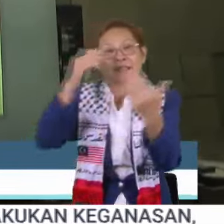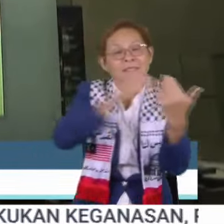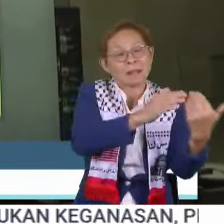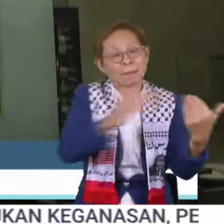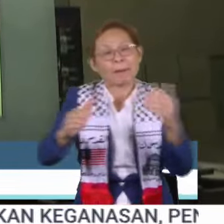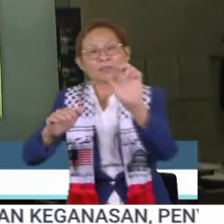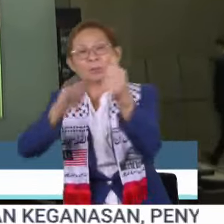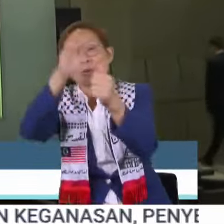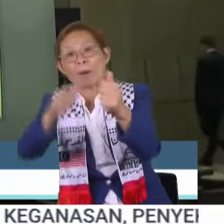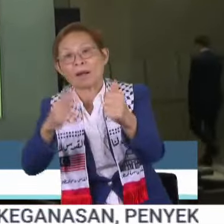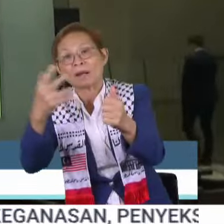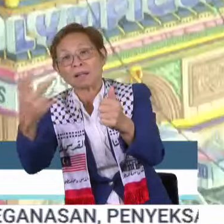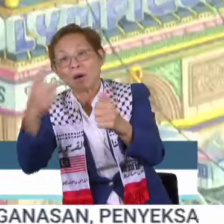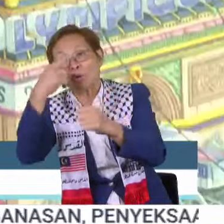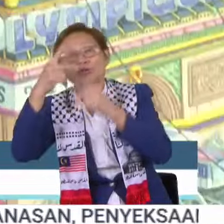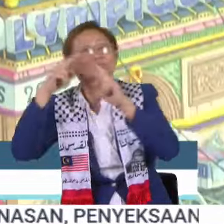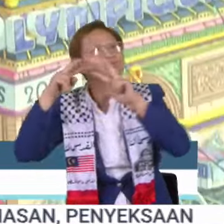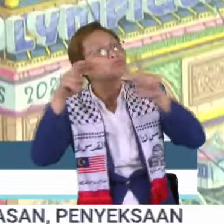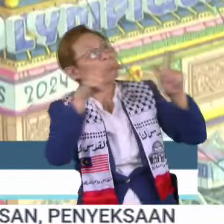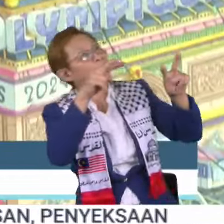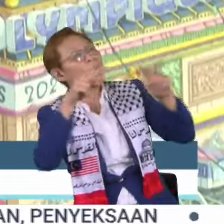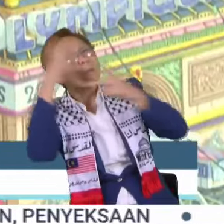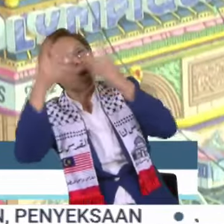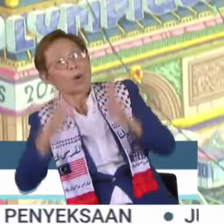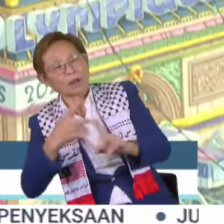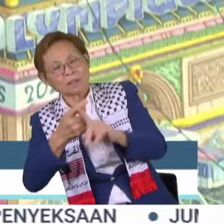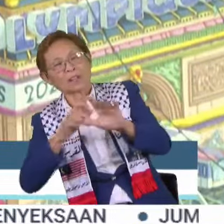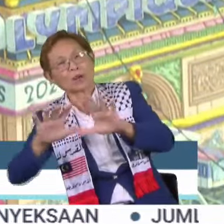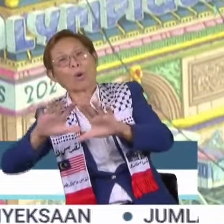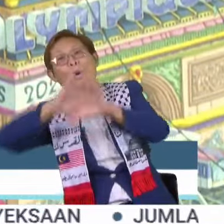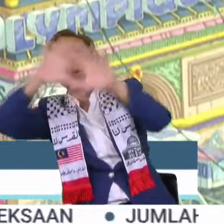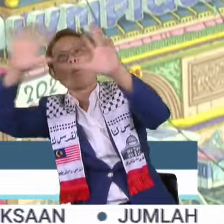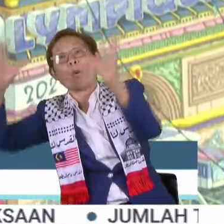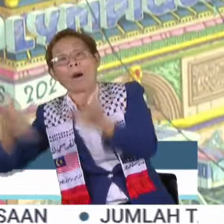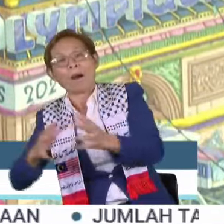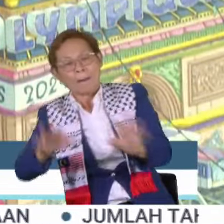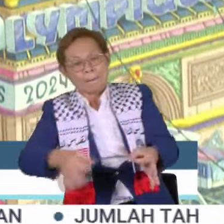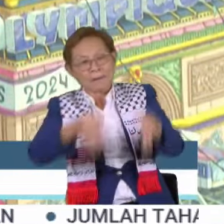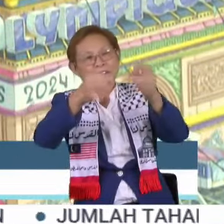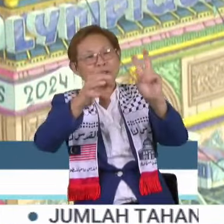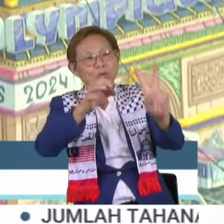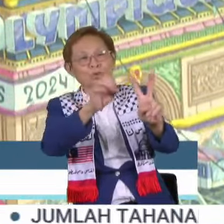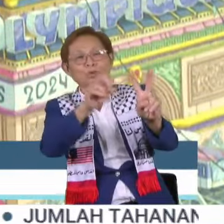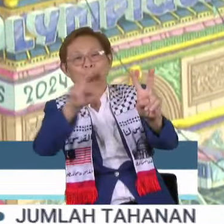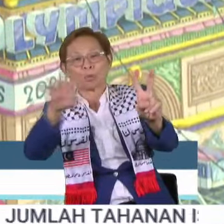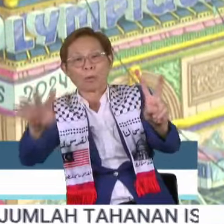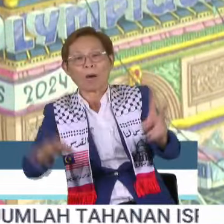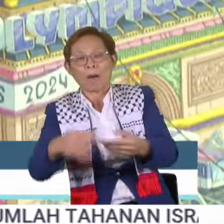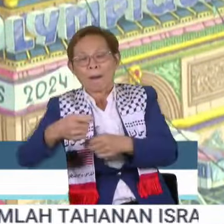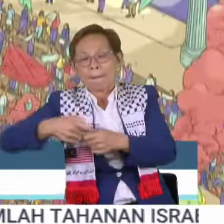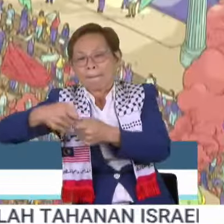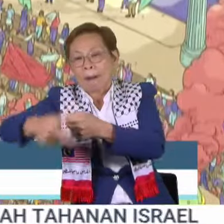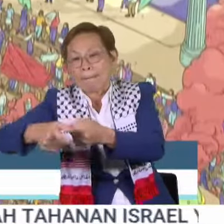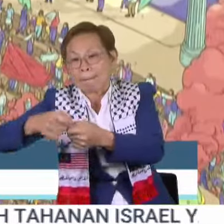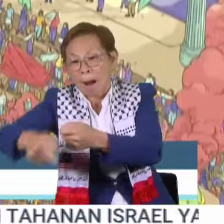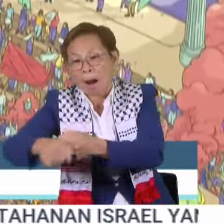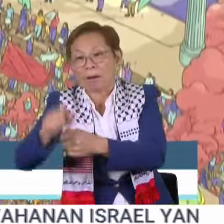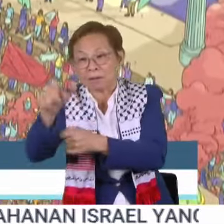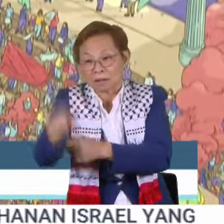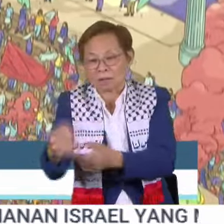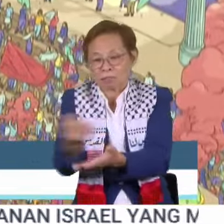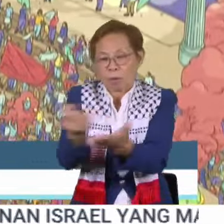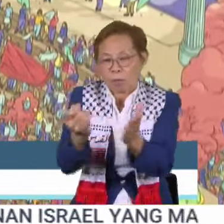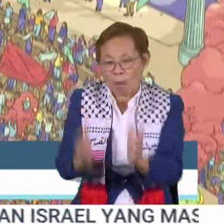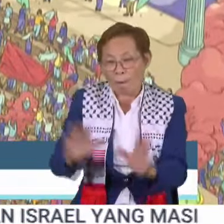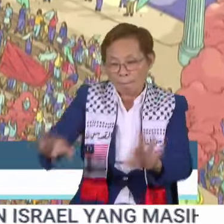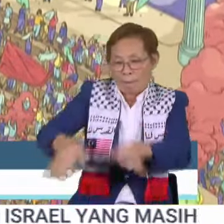depan untuk tatapan pelawat dari seluruh dunia. Paris 2024 sebelum ini mengupah Hugo Gattoni, seorang